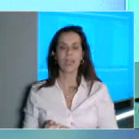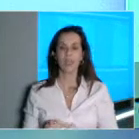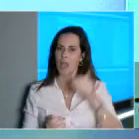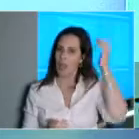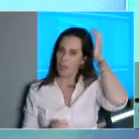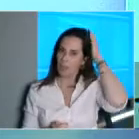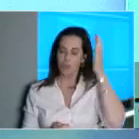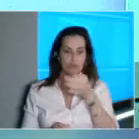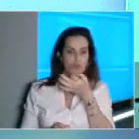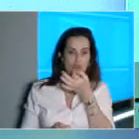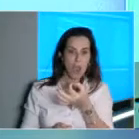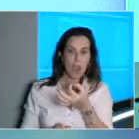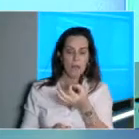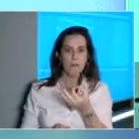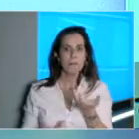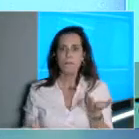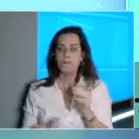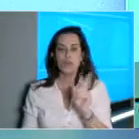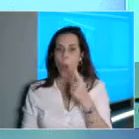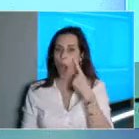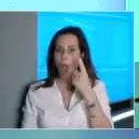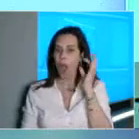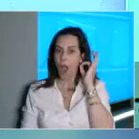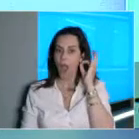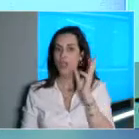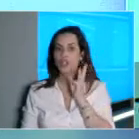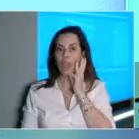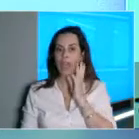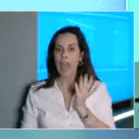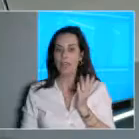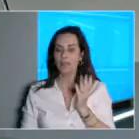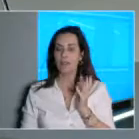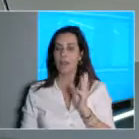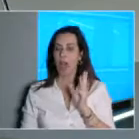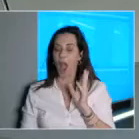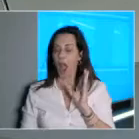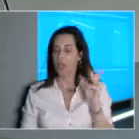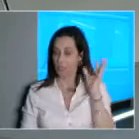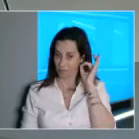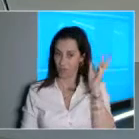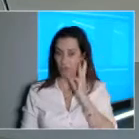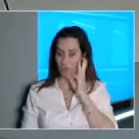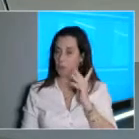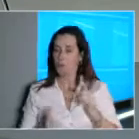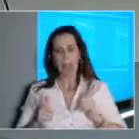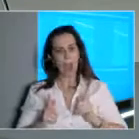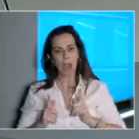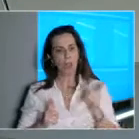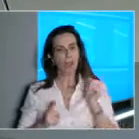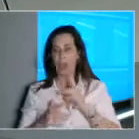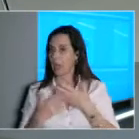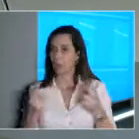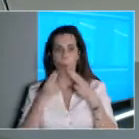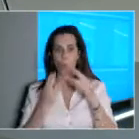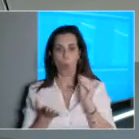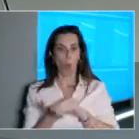ובנט שואל, אני מניח אולי שזה בנט שואל, מישהו ראה את הילד? אז נכון, הילד מתמעמת, הילד לא מחזירה